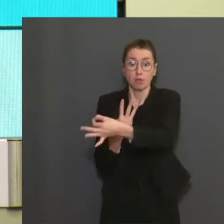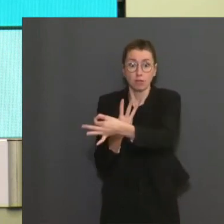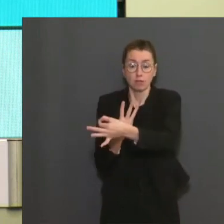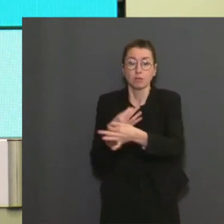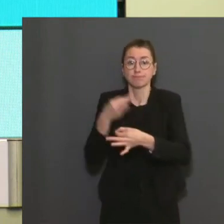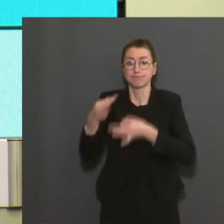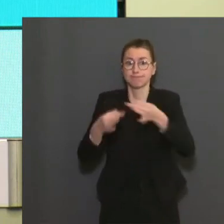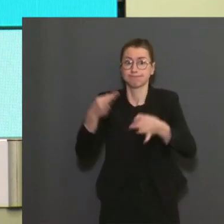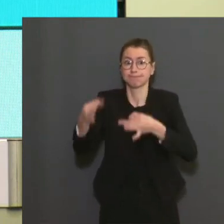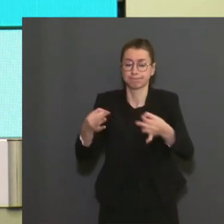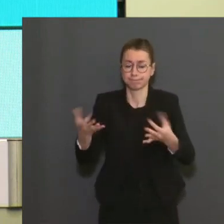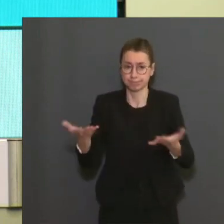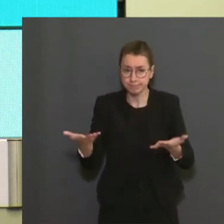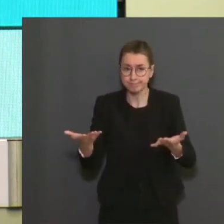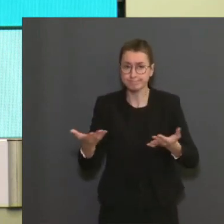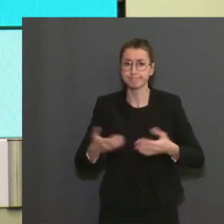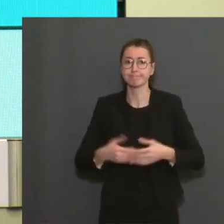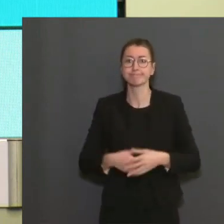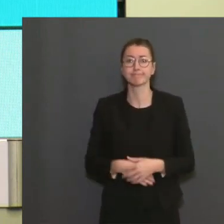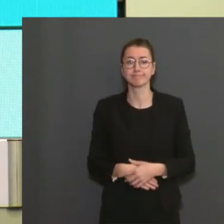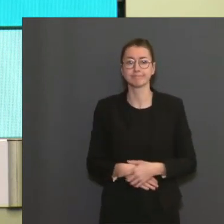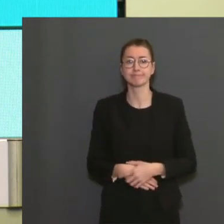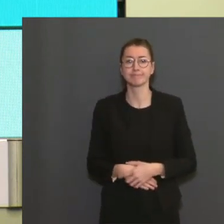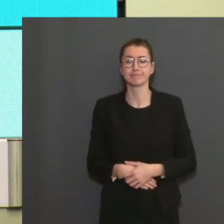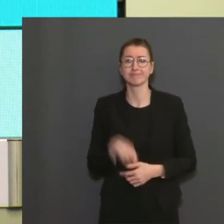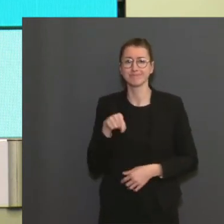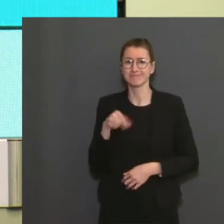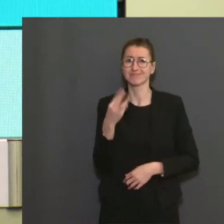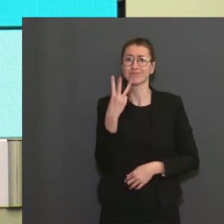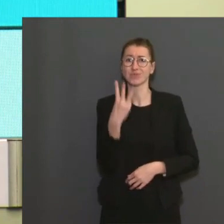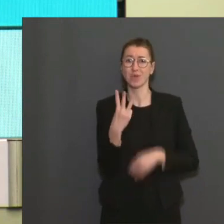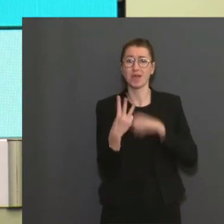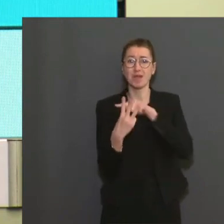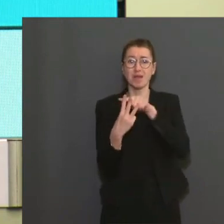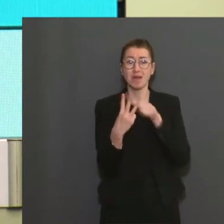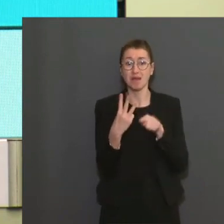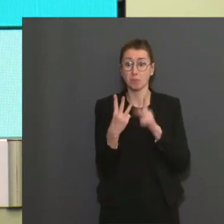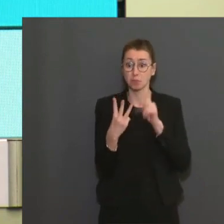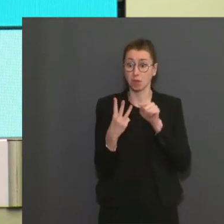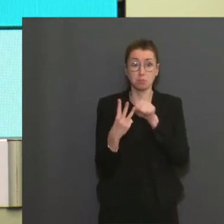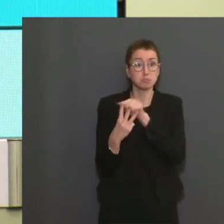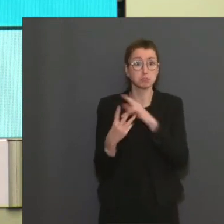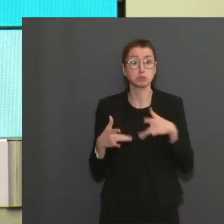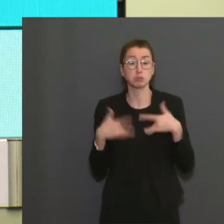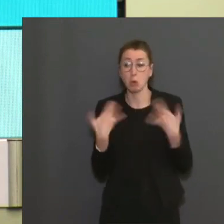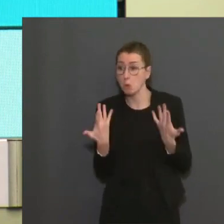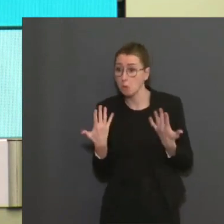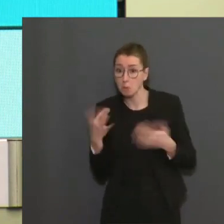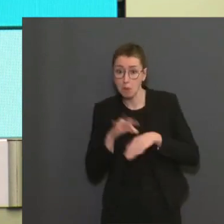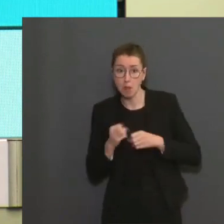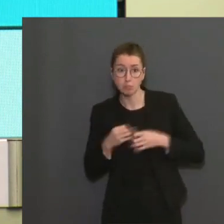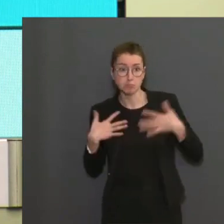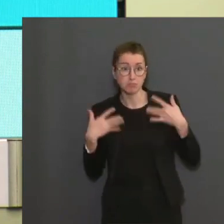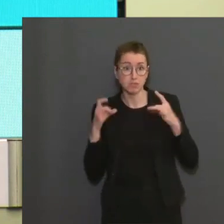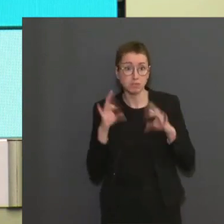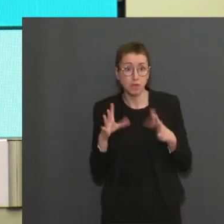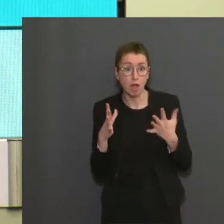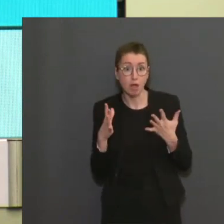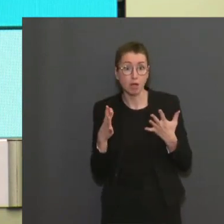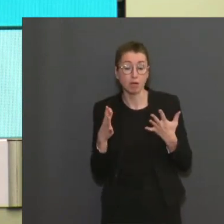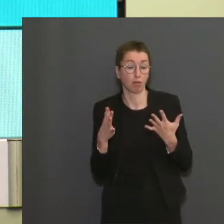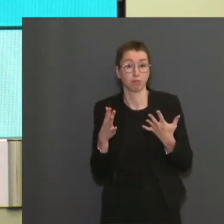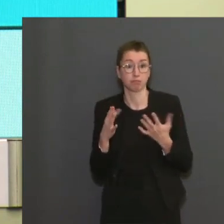cette personne, surtout si elle a peu de symptômes ou pas de symptômes, va le transmettre à au moins une autre personne, par la